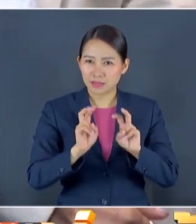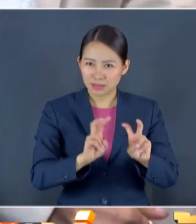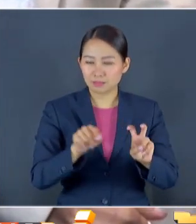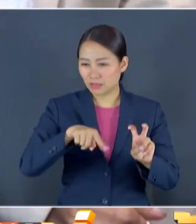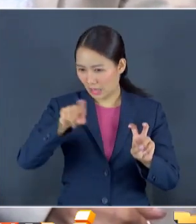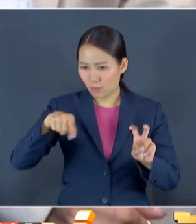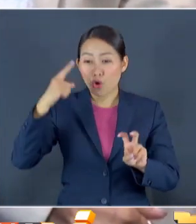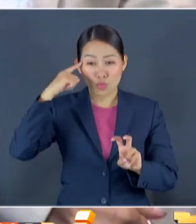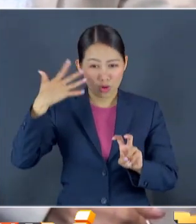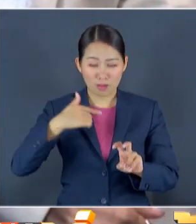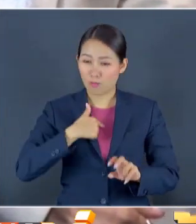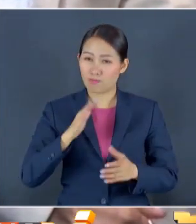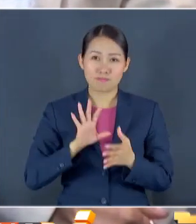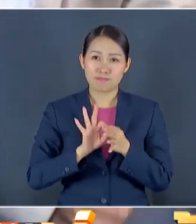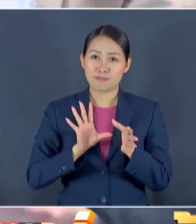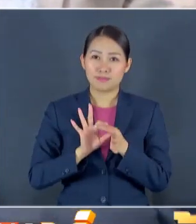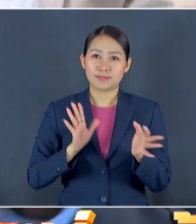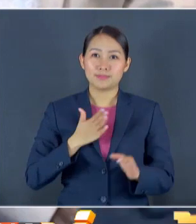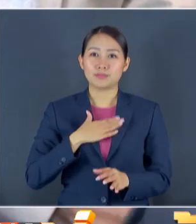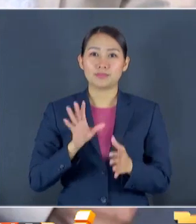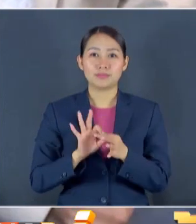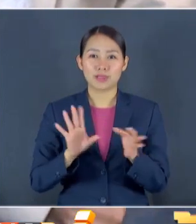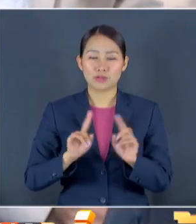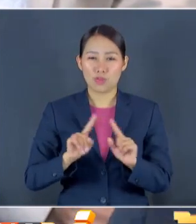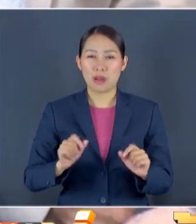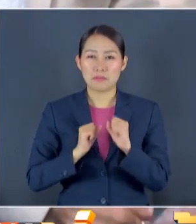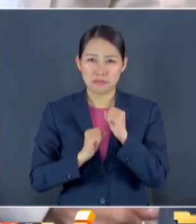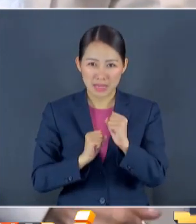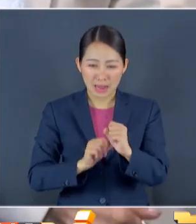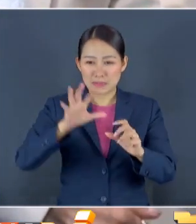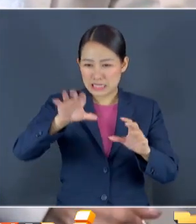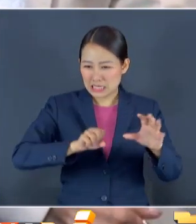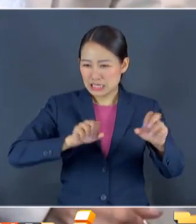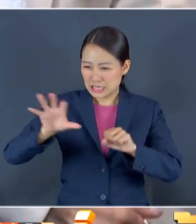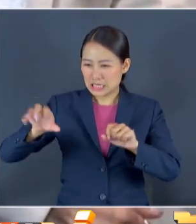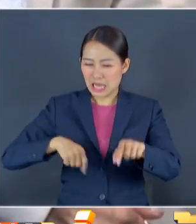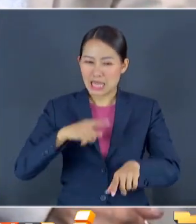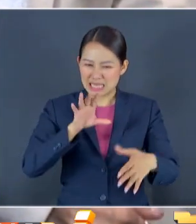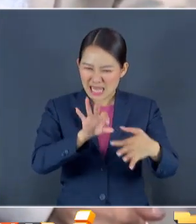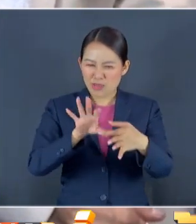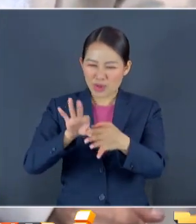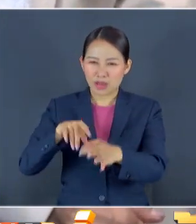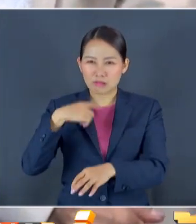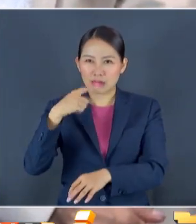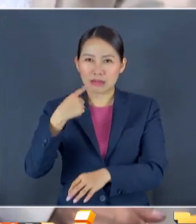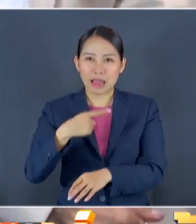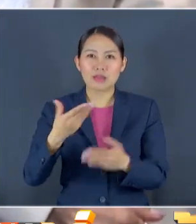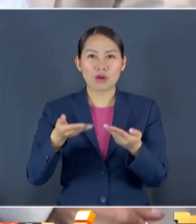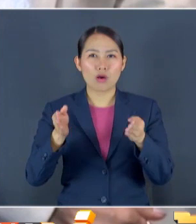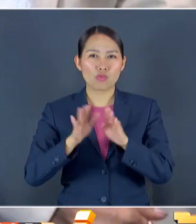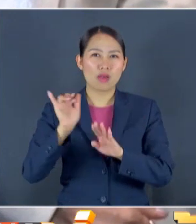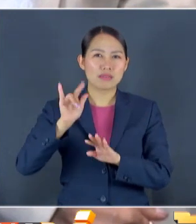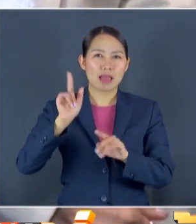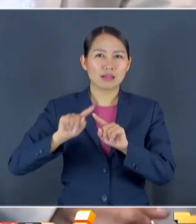ข้องเมื่อไม่เกี่ยวข้องแล้วพยายามโยงพยายามดึงคนรอบข้างมาเพื่อที่ให้เสียหายเกี่ยวข้องมันตีความหมายได้กรณีเดียว